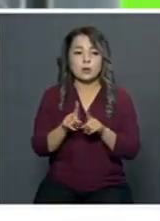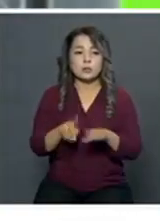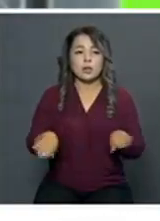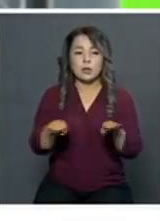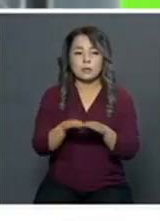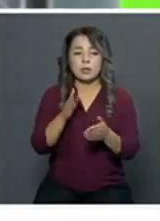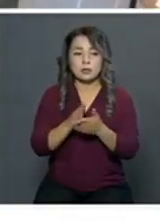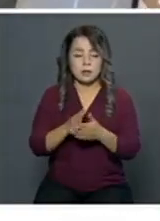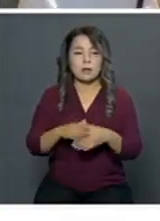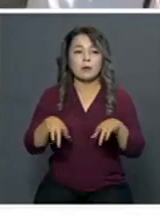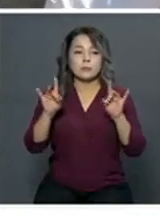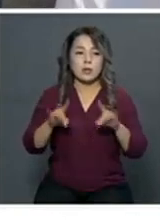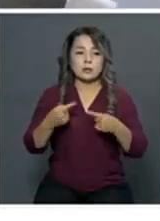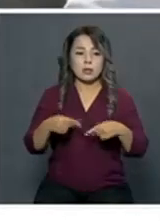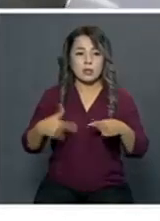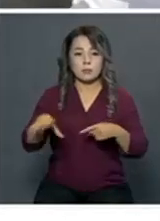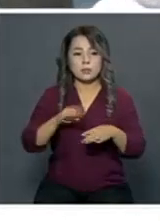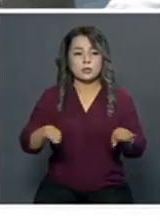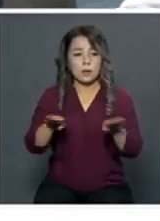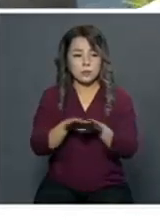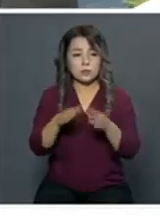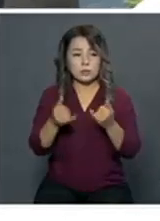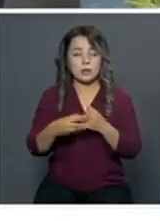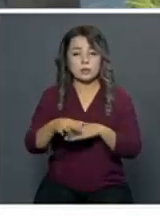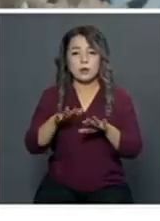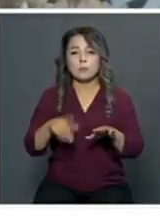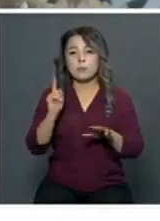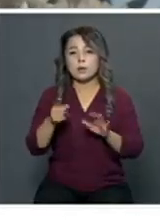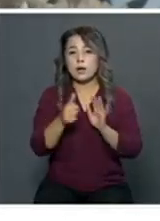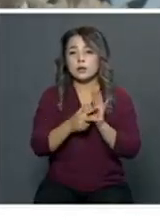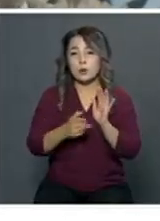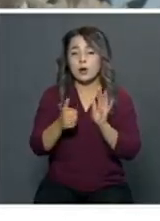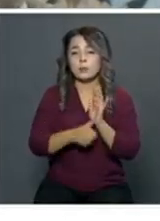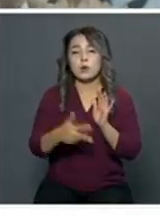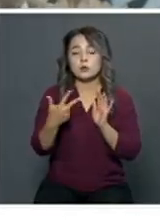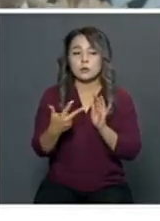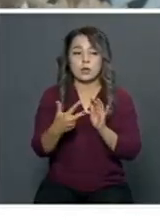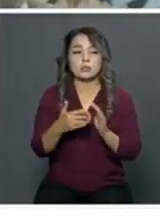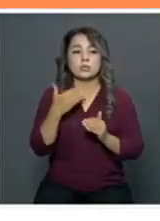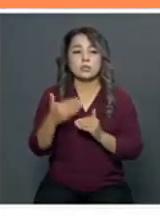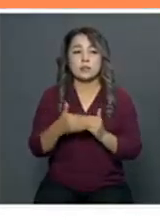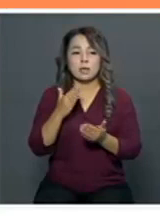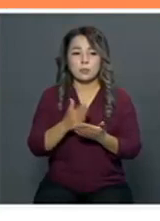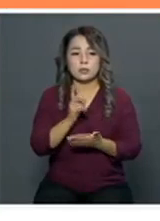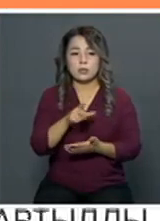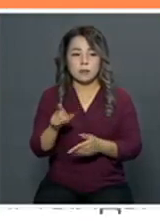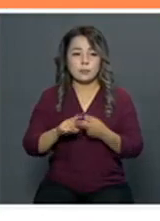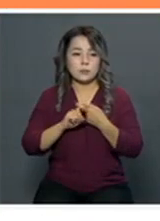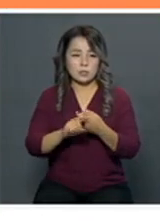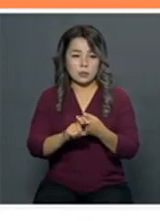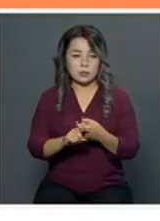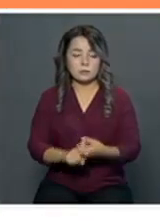жабылды. Бүгінде аймақта індет жұқтырғандар саны 1863-ке жетті. Халыққа қызмет